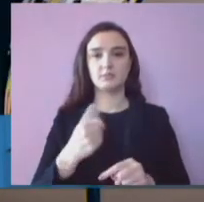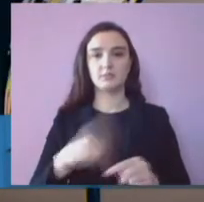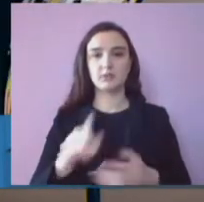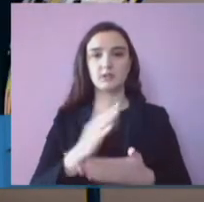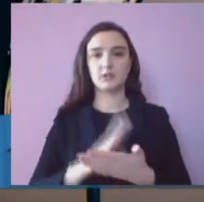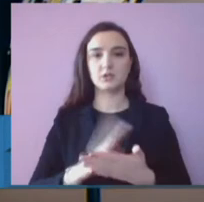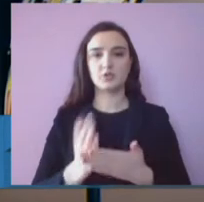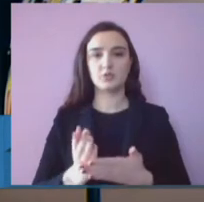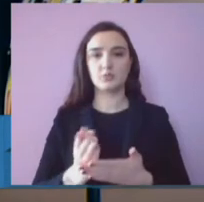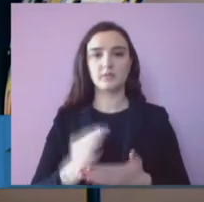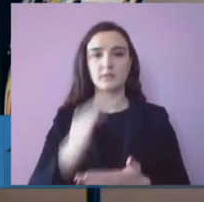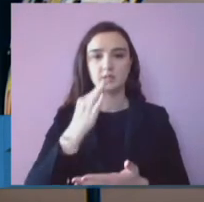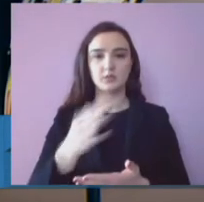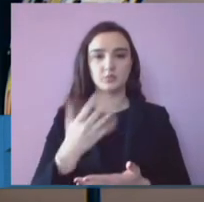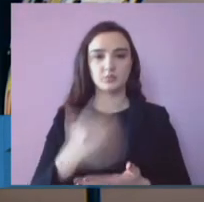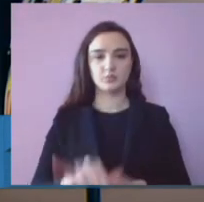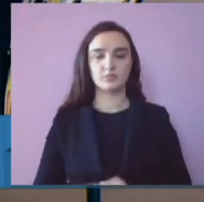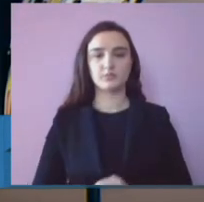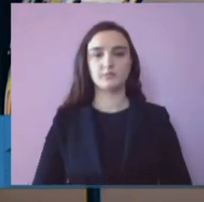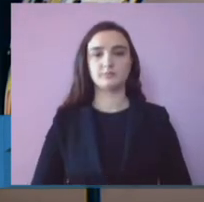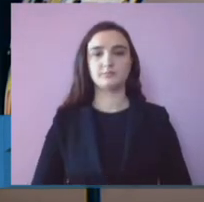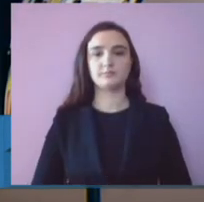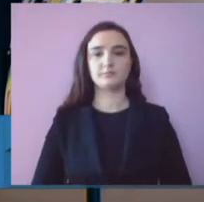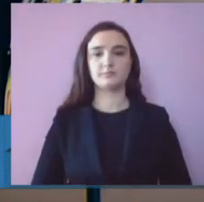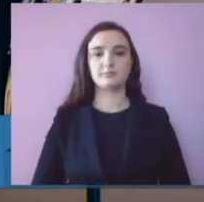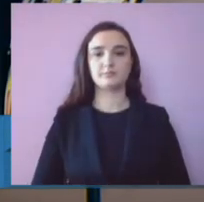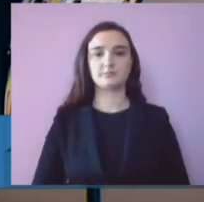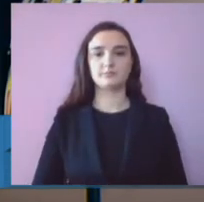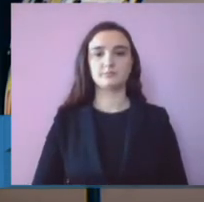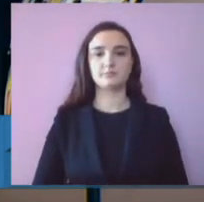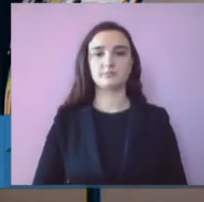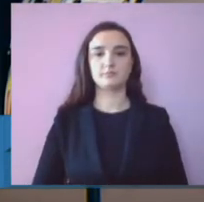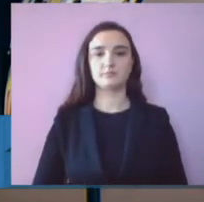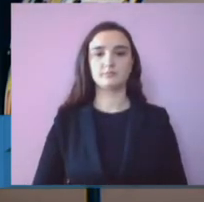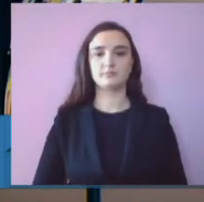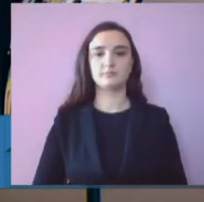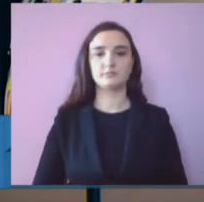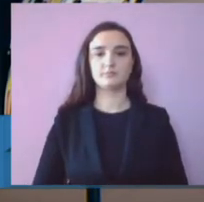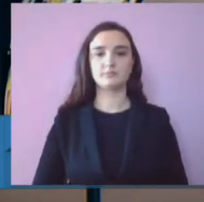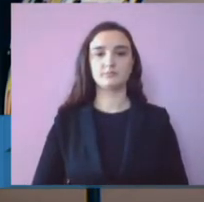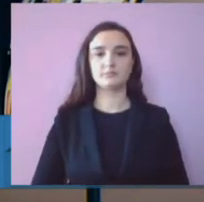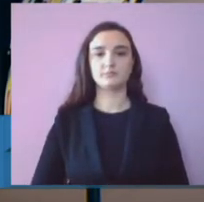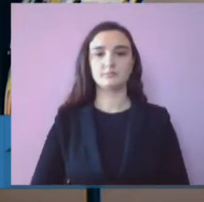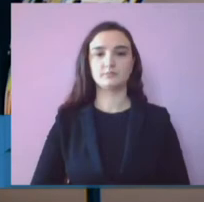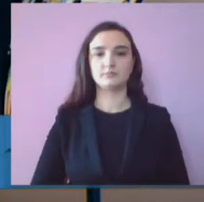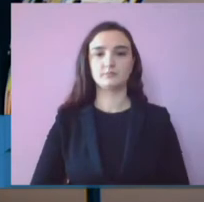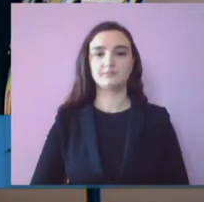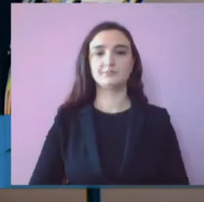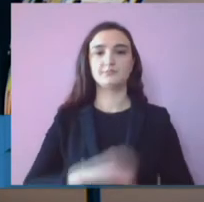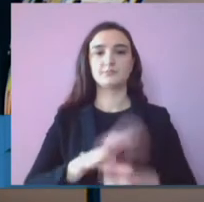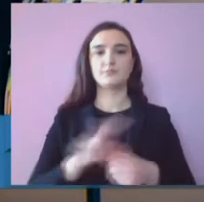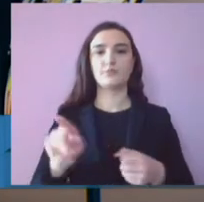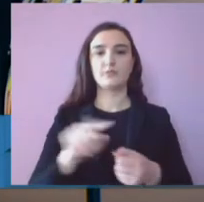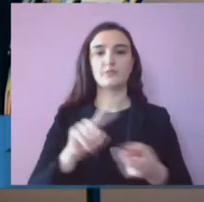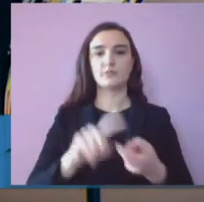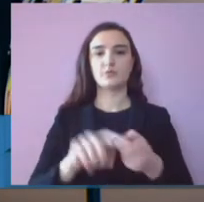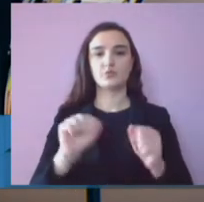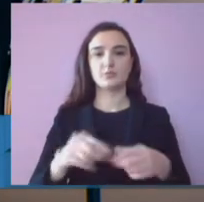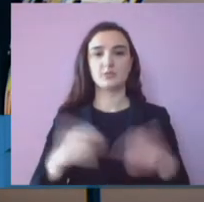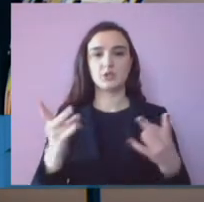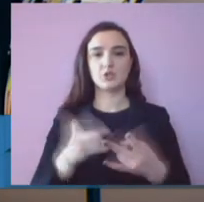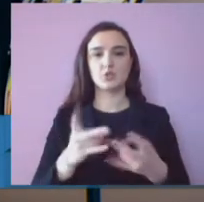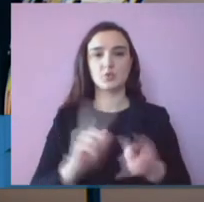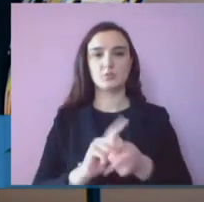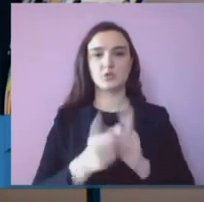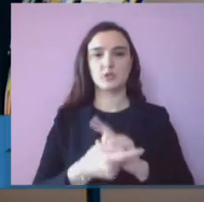მოგახსენეთ, რომ კოვიდის გავლენით შესაძლებელია შეიცვალოს საჭიროება თიროქსინის შენაცვლების თერაპია.